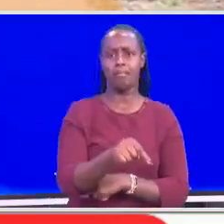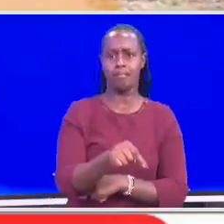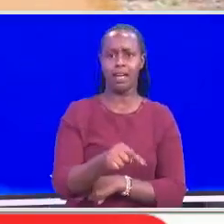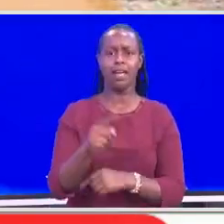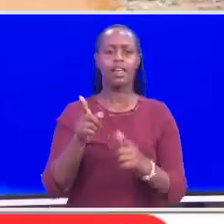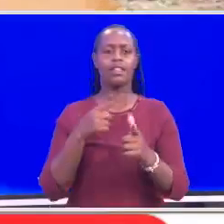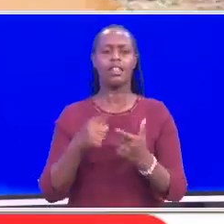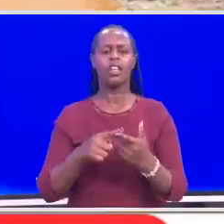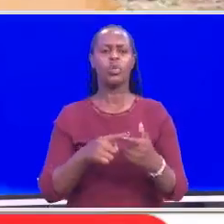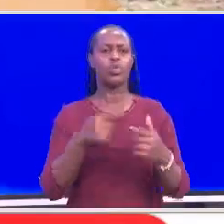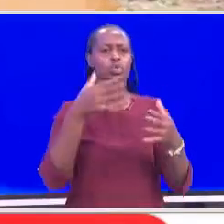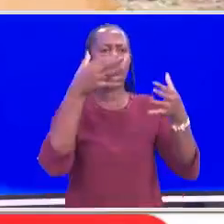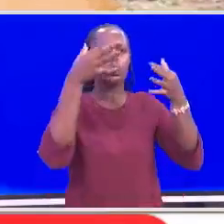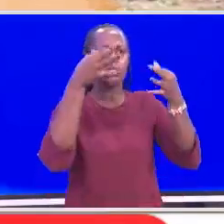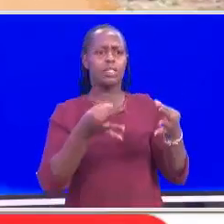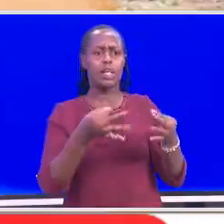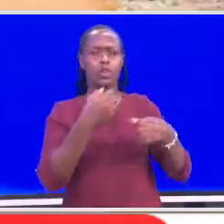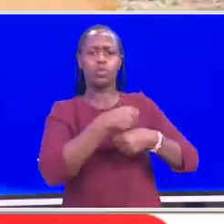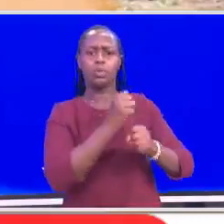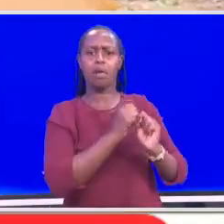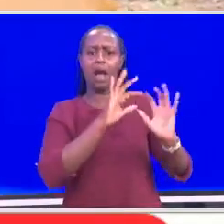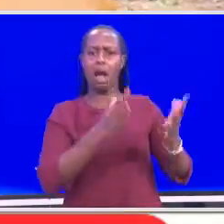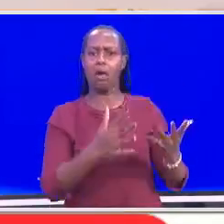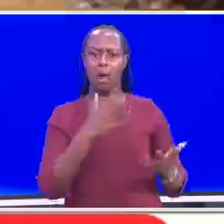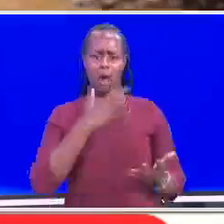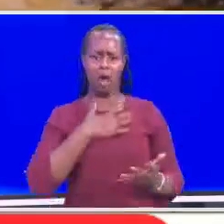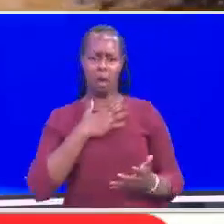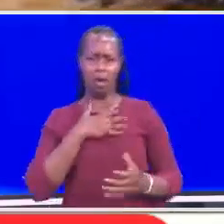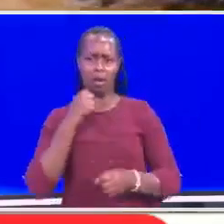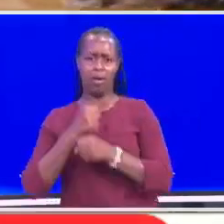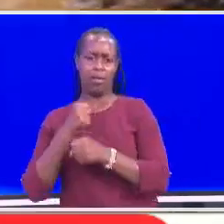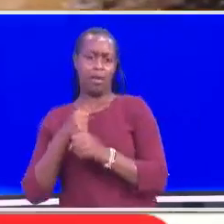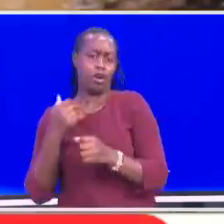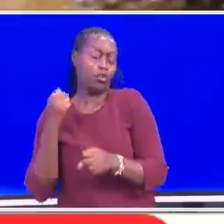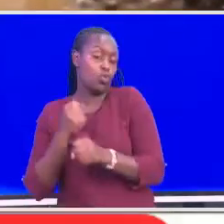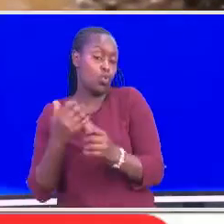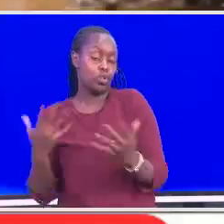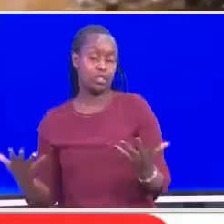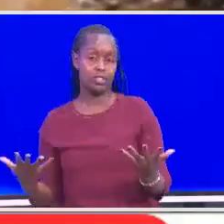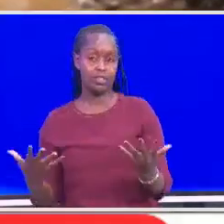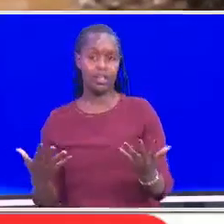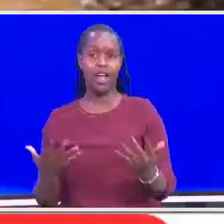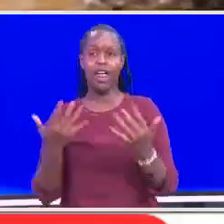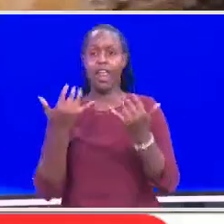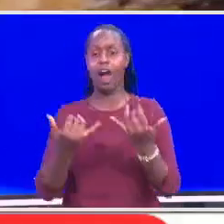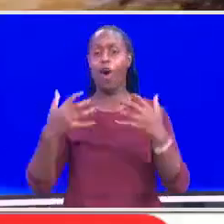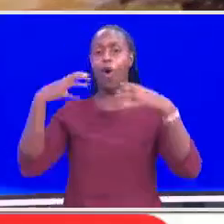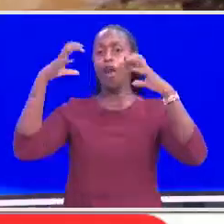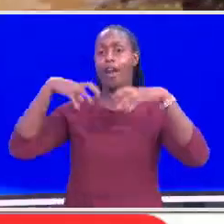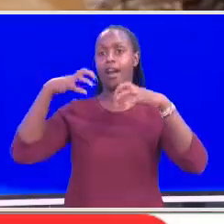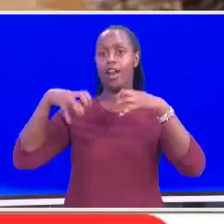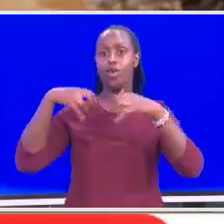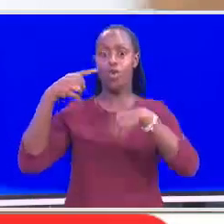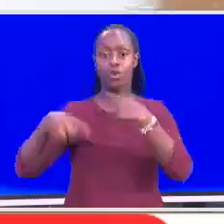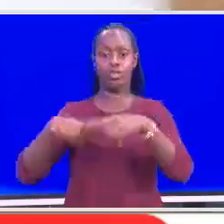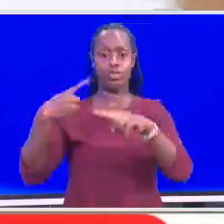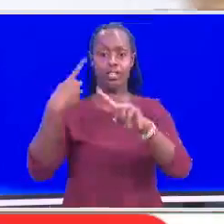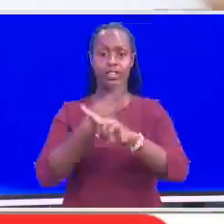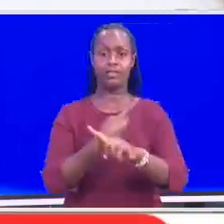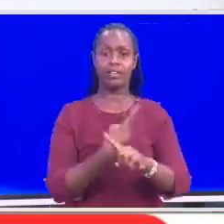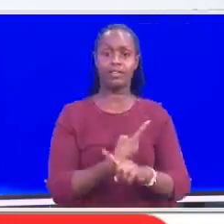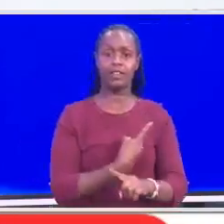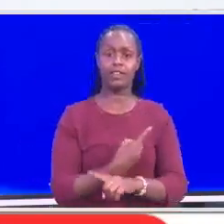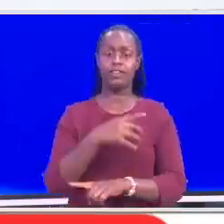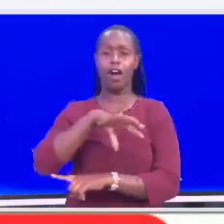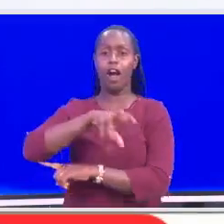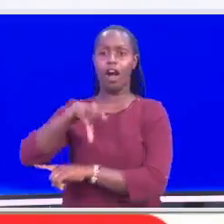aje? Na hiyo ni kazi yetu ya barabara. Mvua ya masika imeendelea kunyesha katika gatuzi tofauti, swala